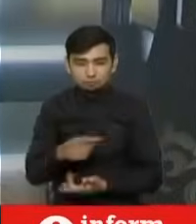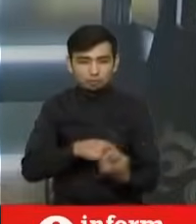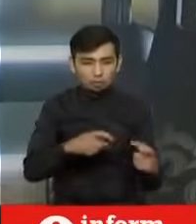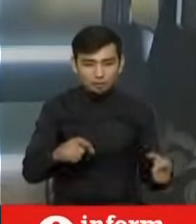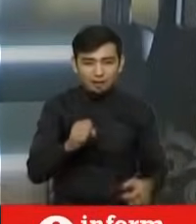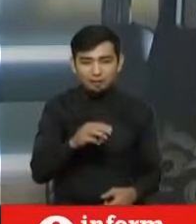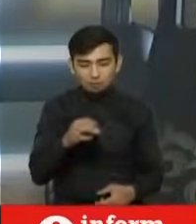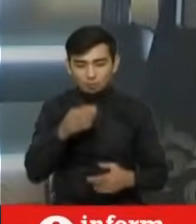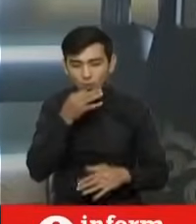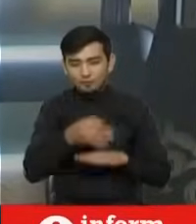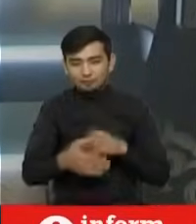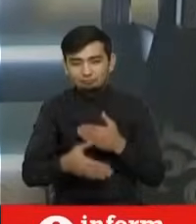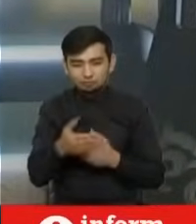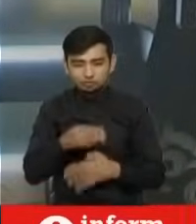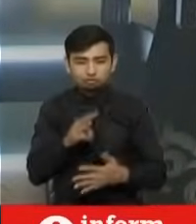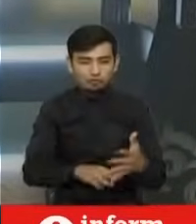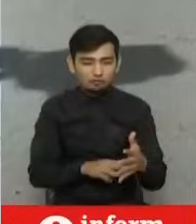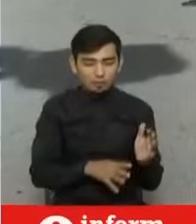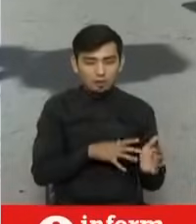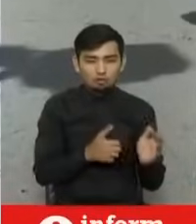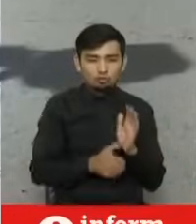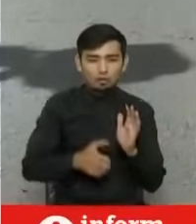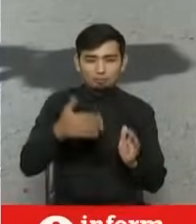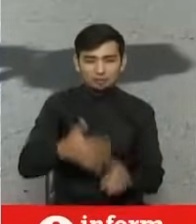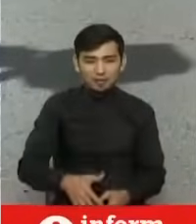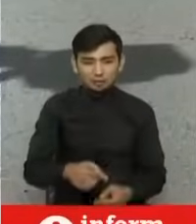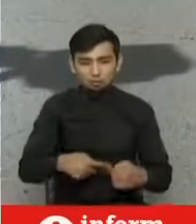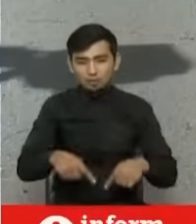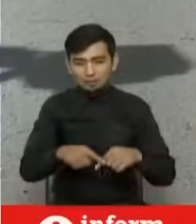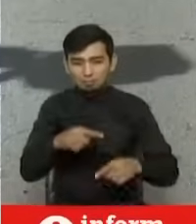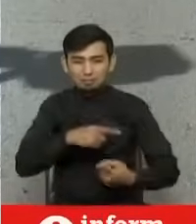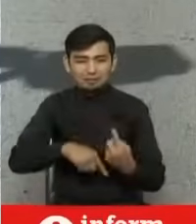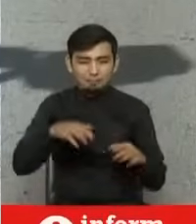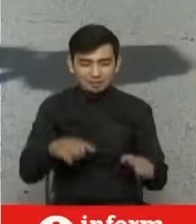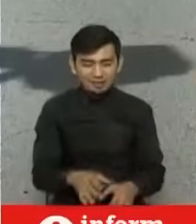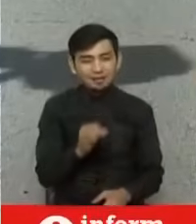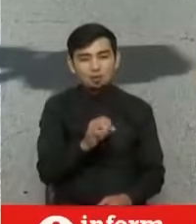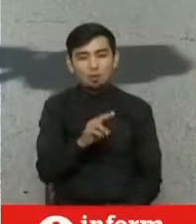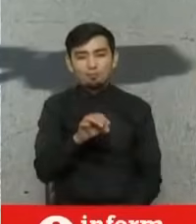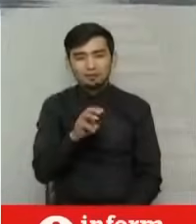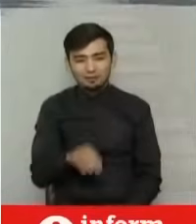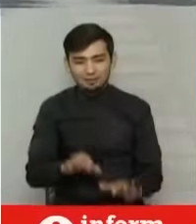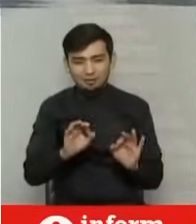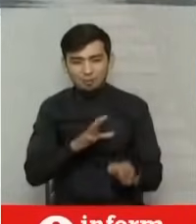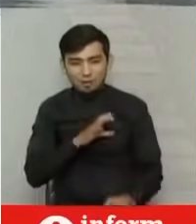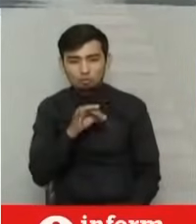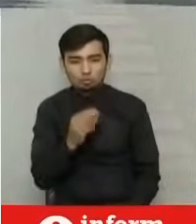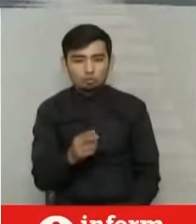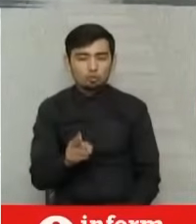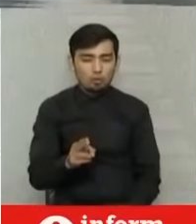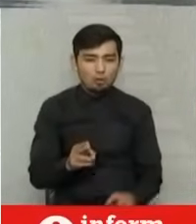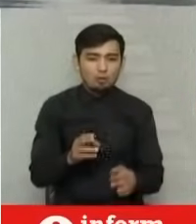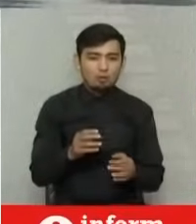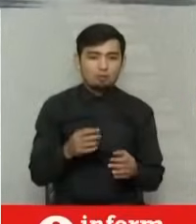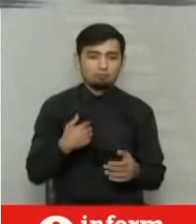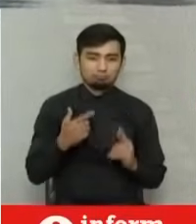административной ответственности привлекли почти 650 субъектов бизнеса Кроме того в комитете провели соцопрос чем довольны А чем